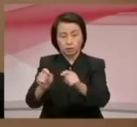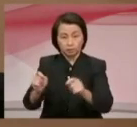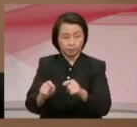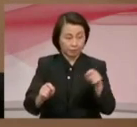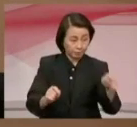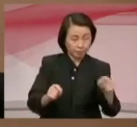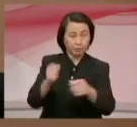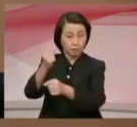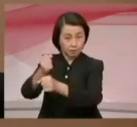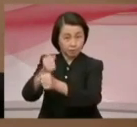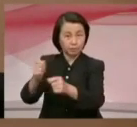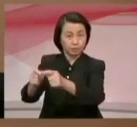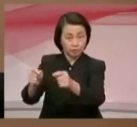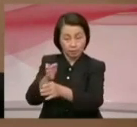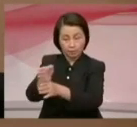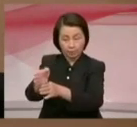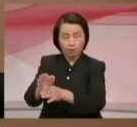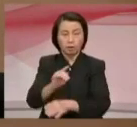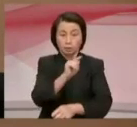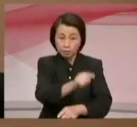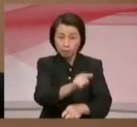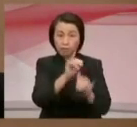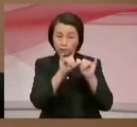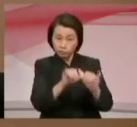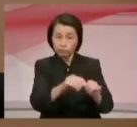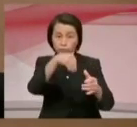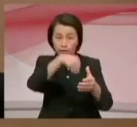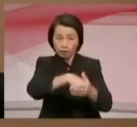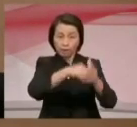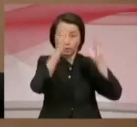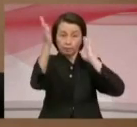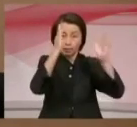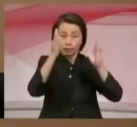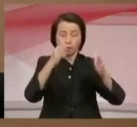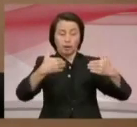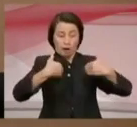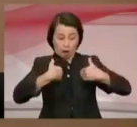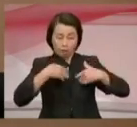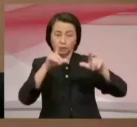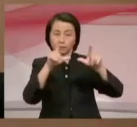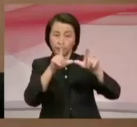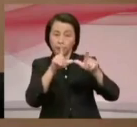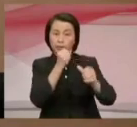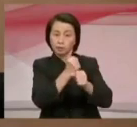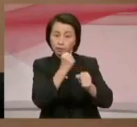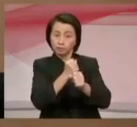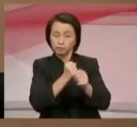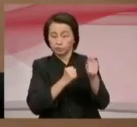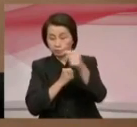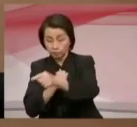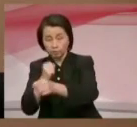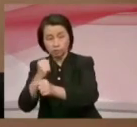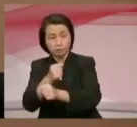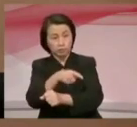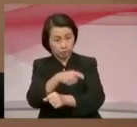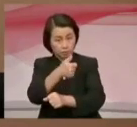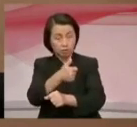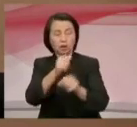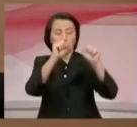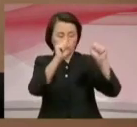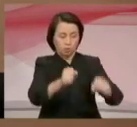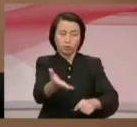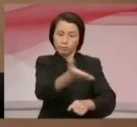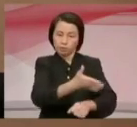bekerja dan mereka masih berada di dalam negara dan mempunyai permit kerja di tempat tersebut, mereka